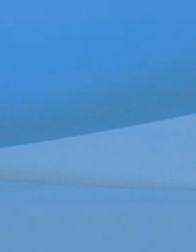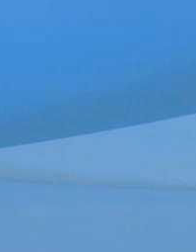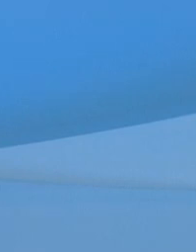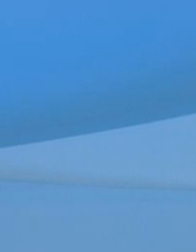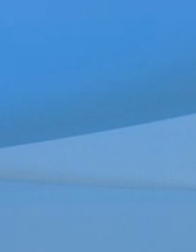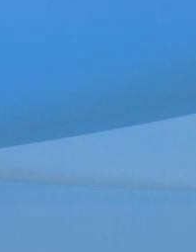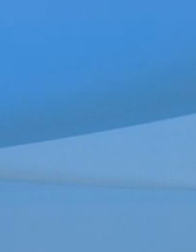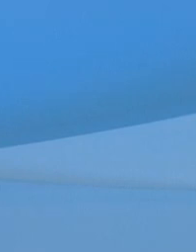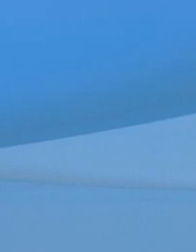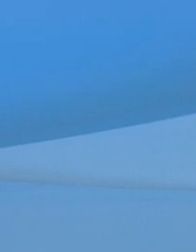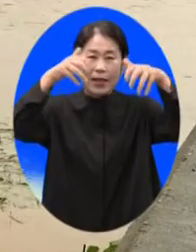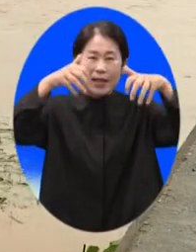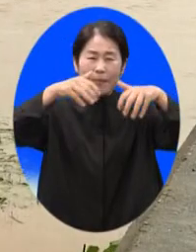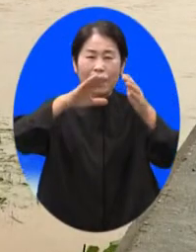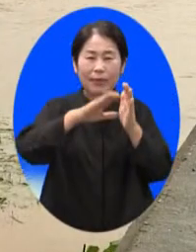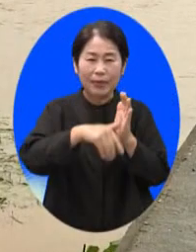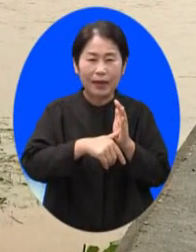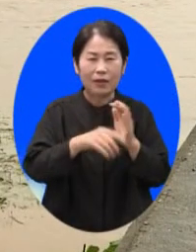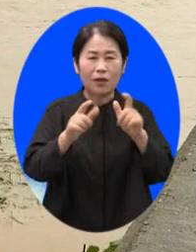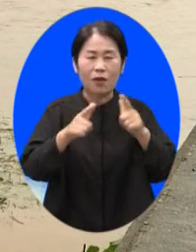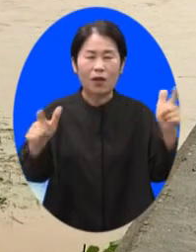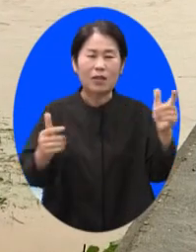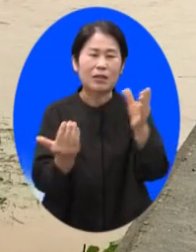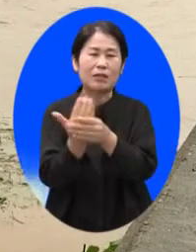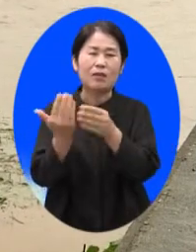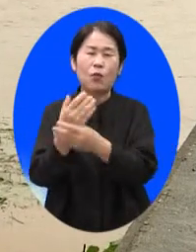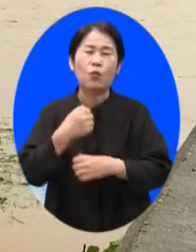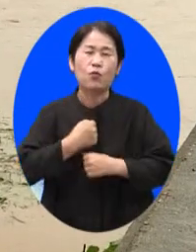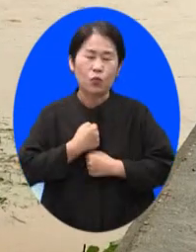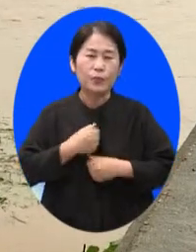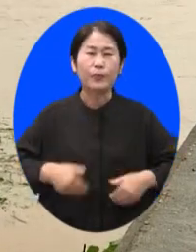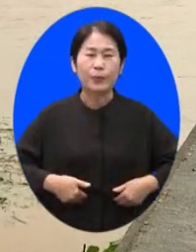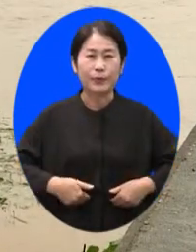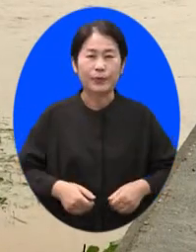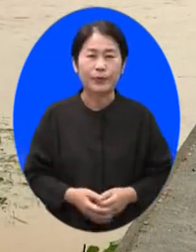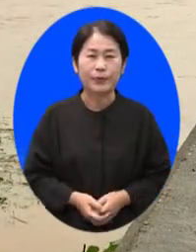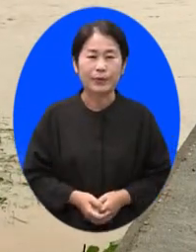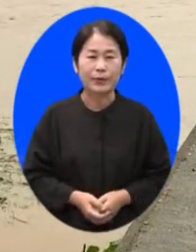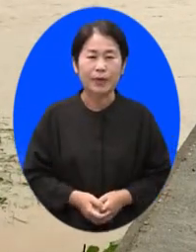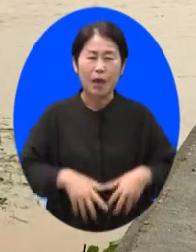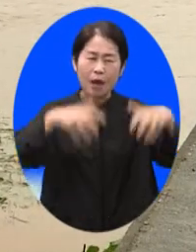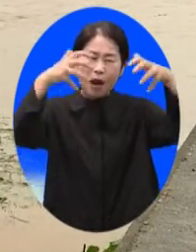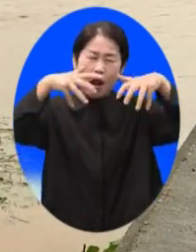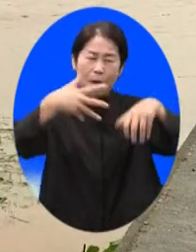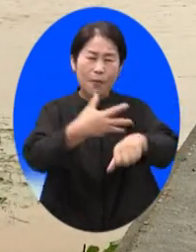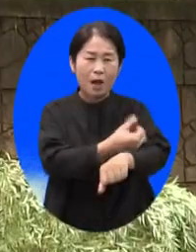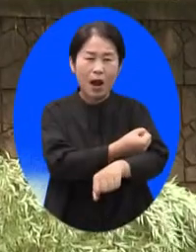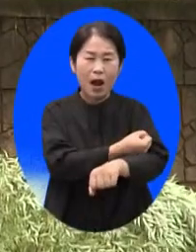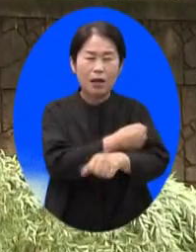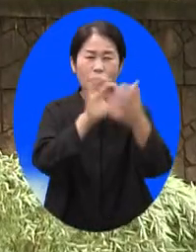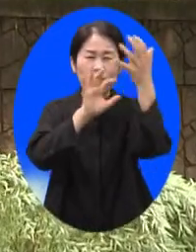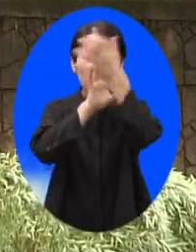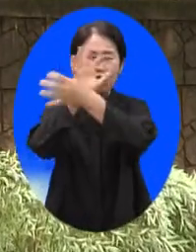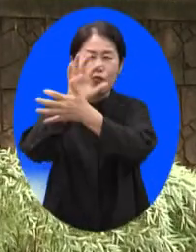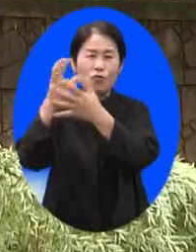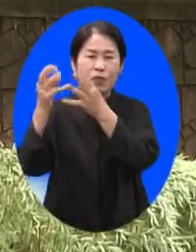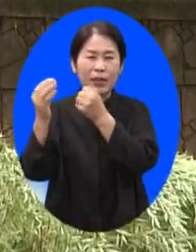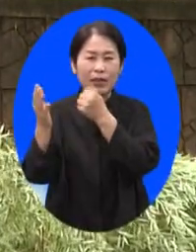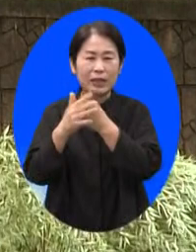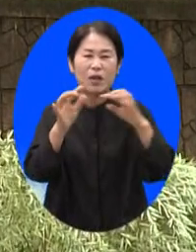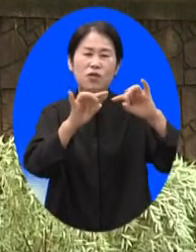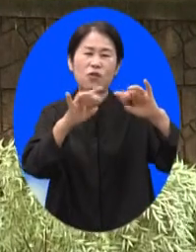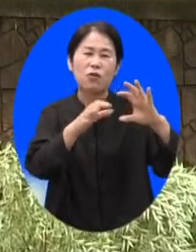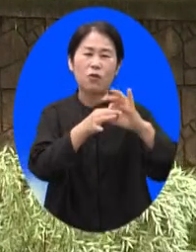전해드립니다. 장마 기간에는 각종 안전사고에 주의해야 합니다. 많은 양의 비가 내리고 흐린 날이